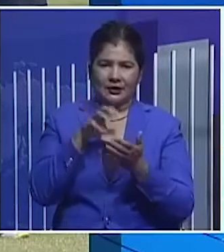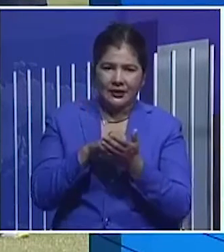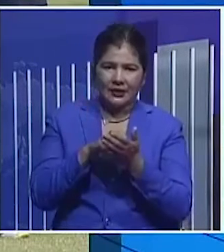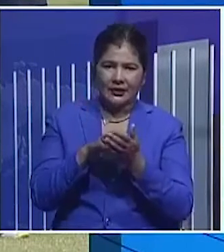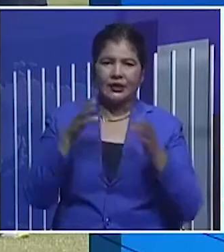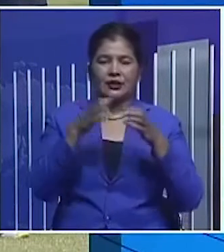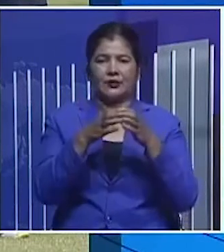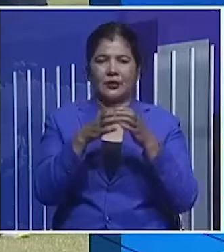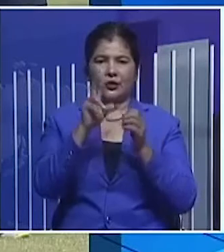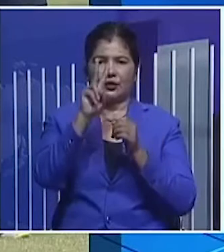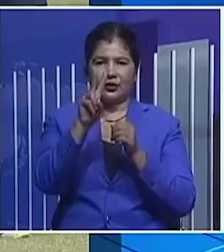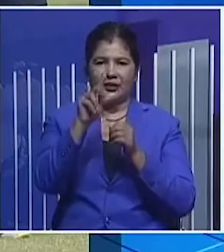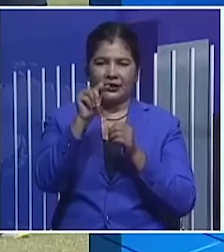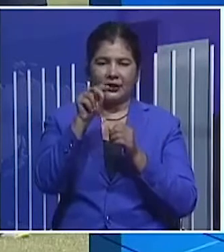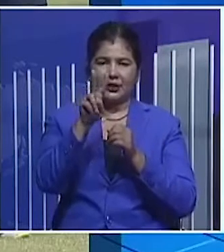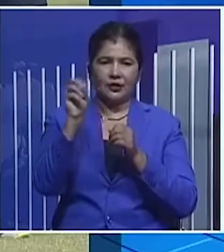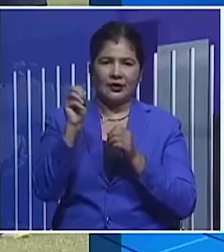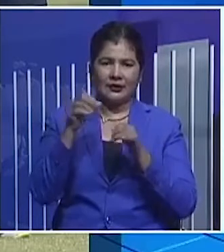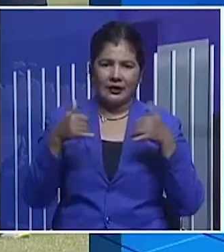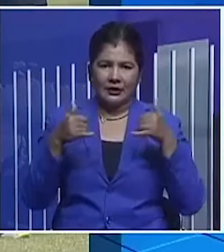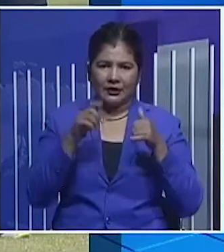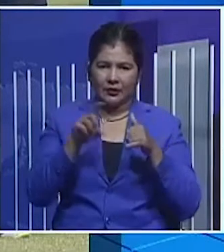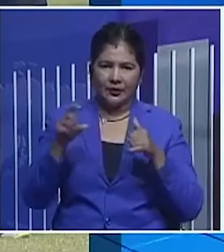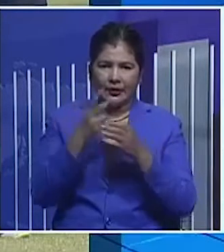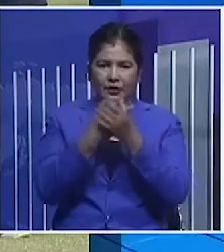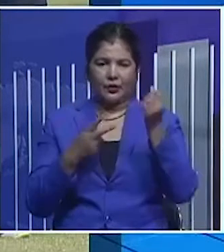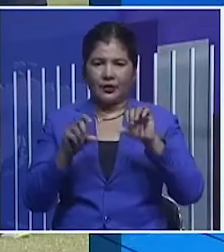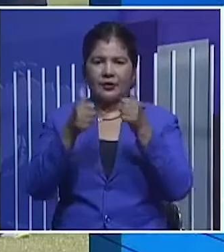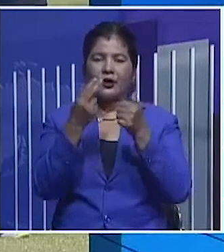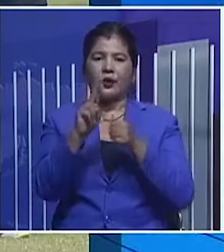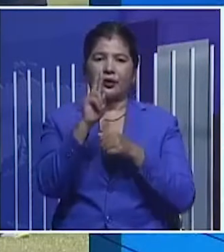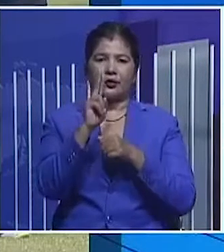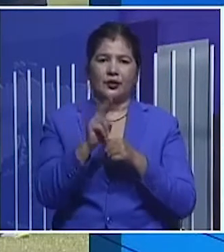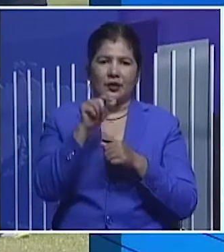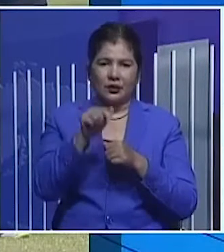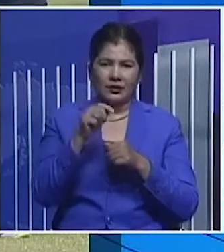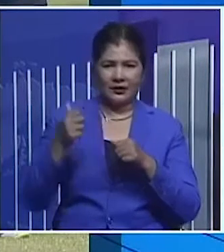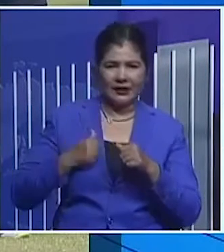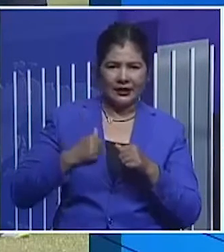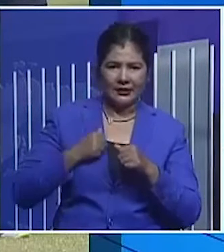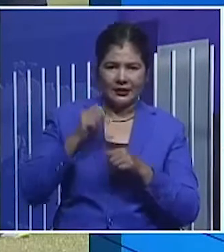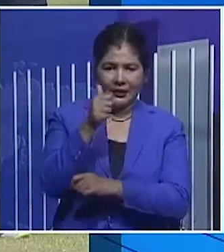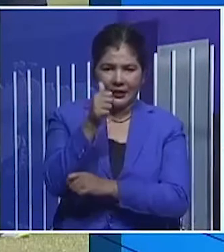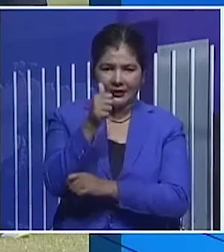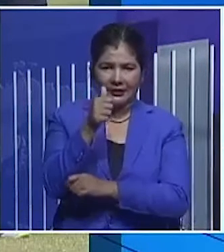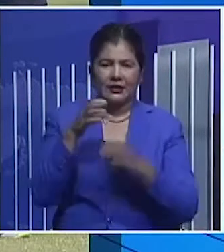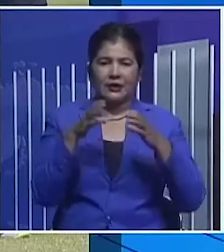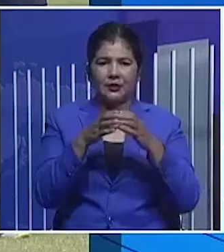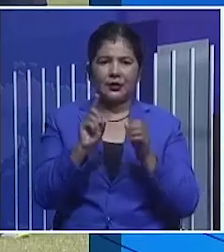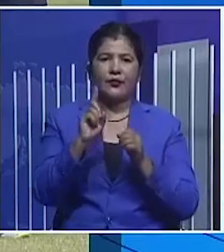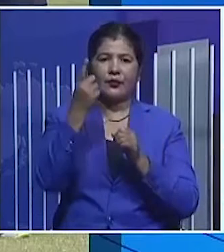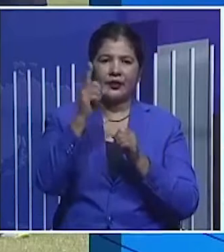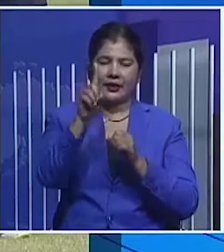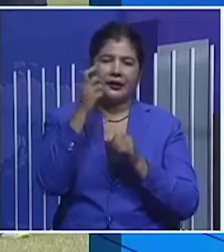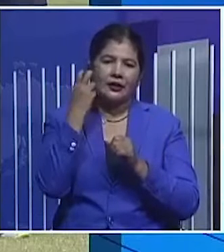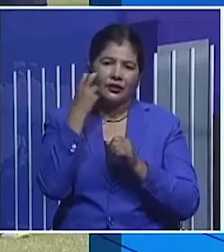टीमसँग 2 T20 खेलेको नेपालले दुवै खेलमा विजयी भएको थियो। यस्तै क्यानाडाको राष्ट्रिय टीमसँग पहिलो एक दिवसीय